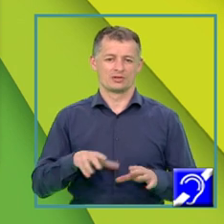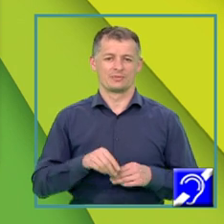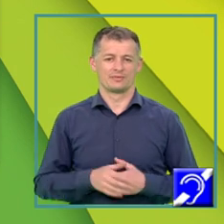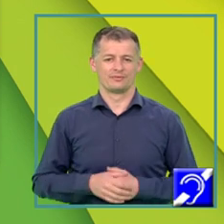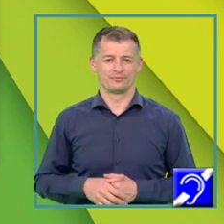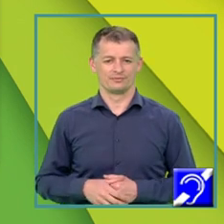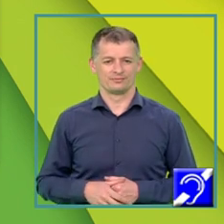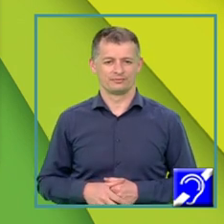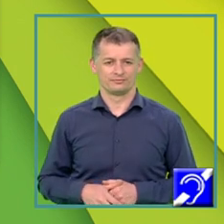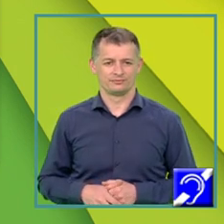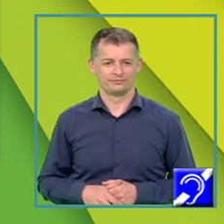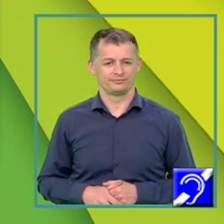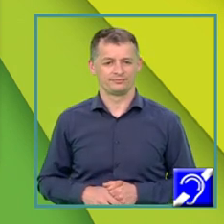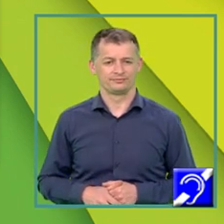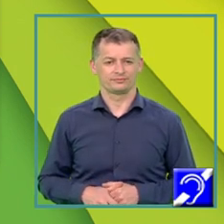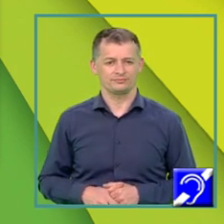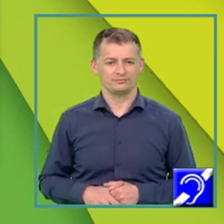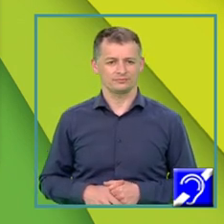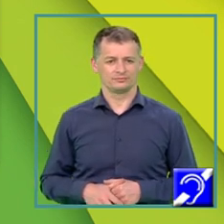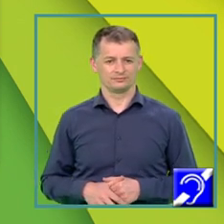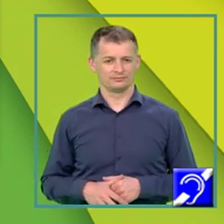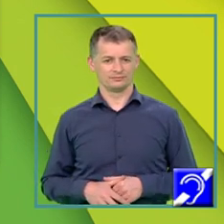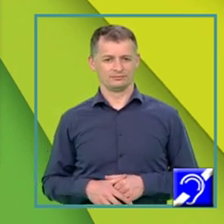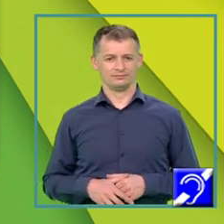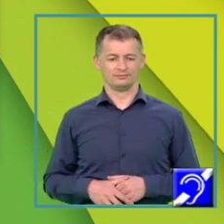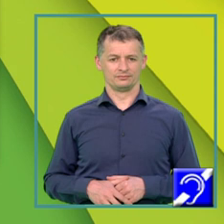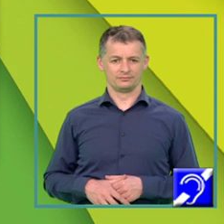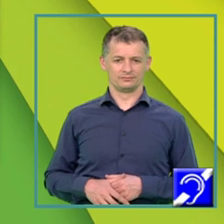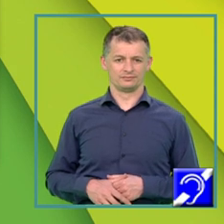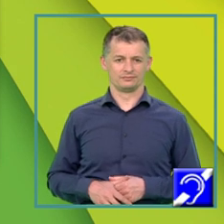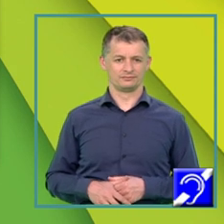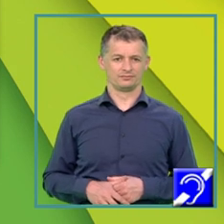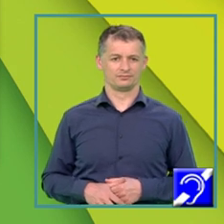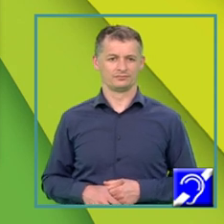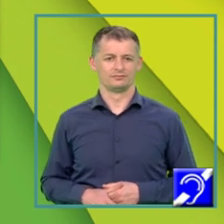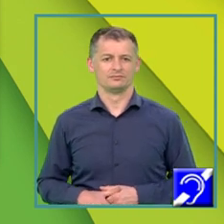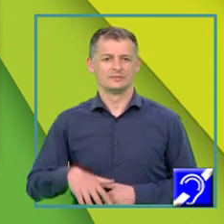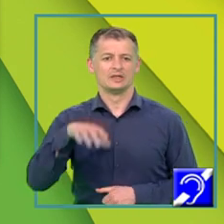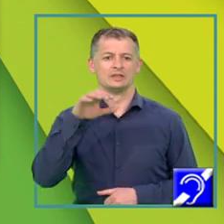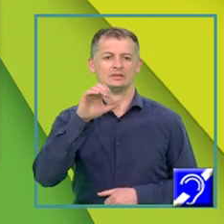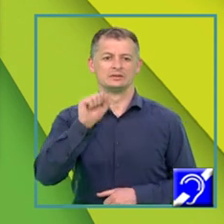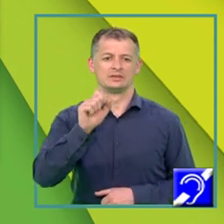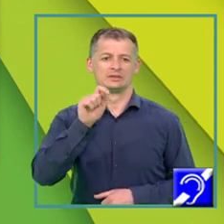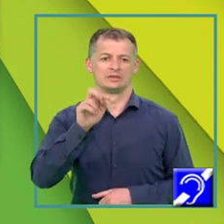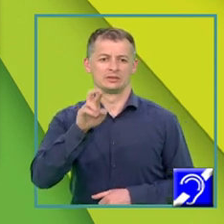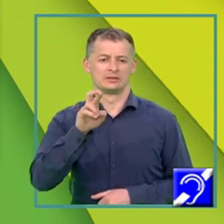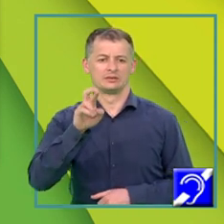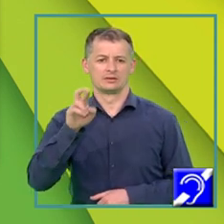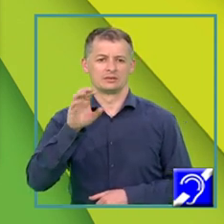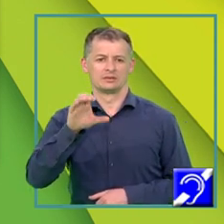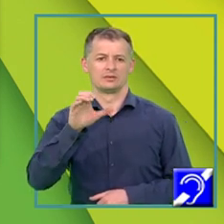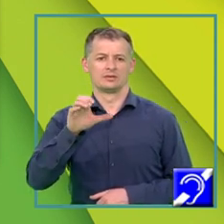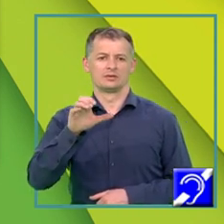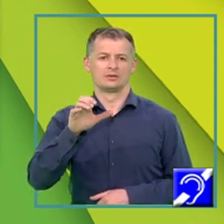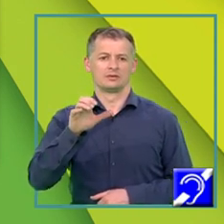r c h r a c la și lucru dar va returna adresa ultimei apariții a lui c f c s d